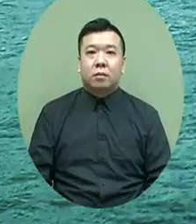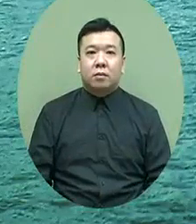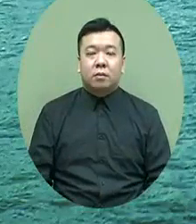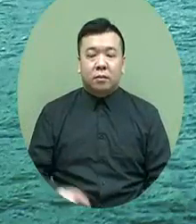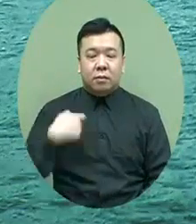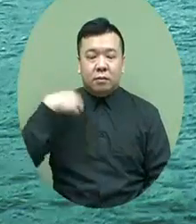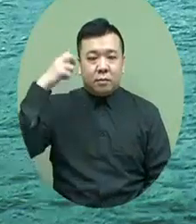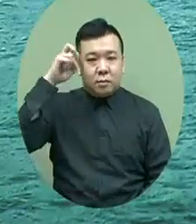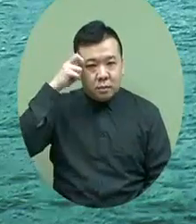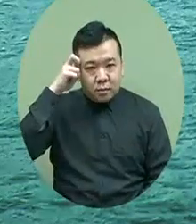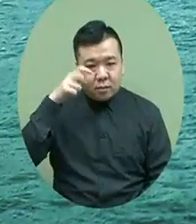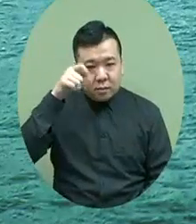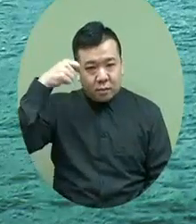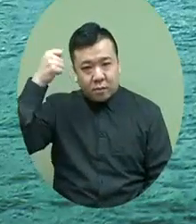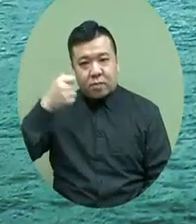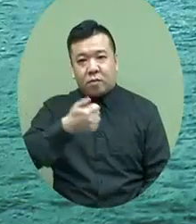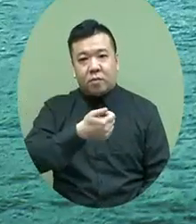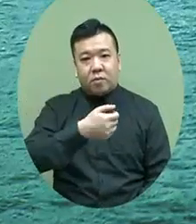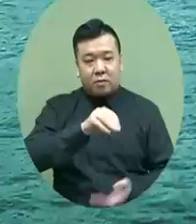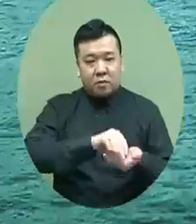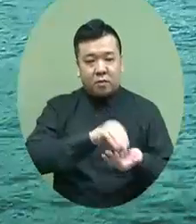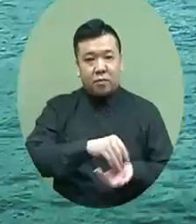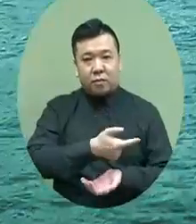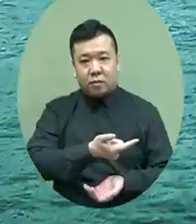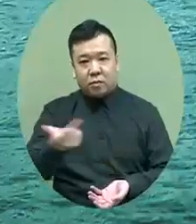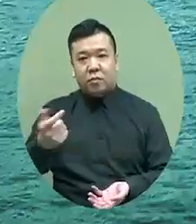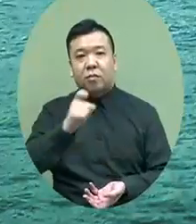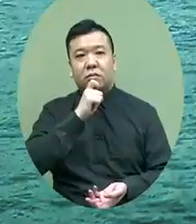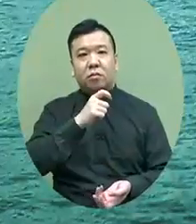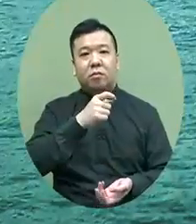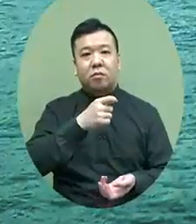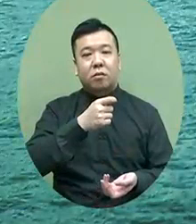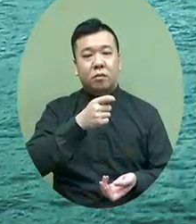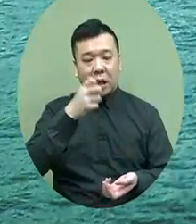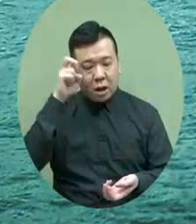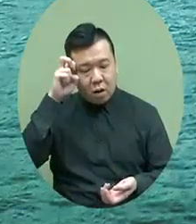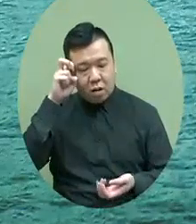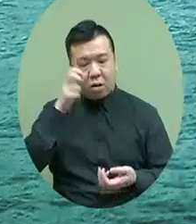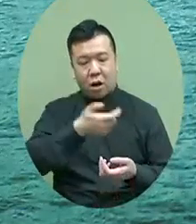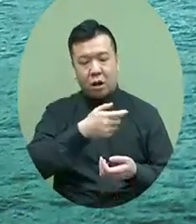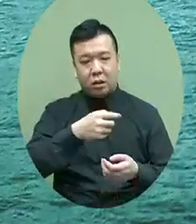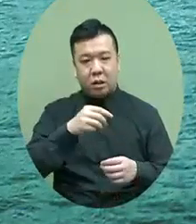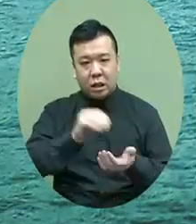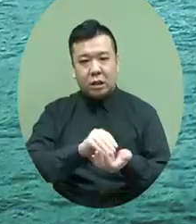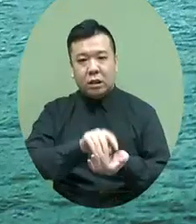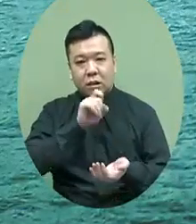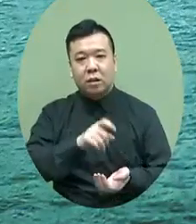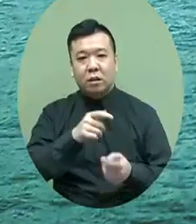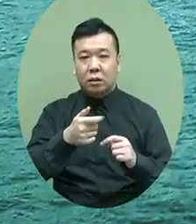就喺考慮，當然喺社會上有不定有唔同嘅人啦，不同嘅考慮